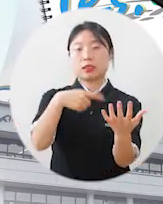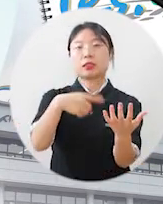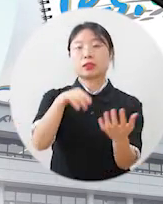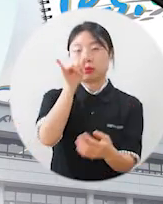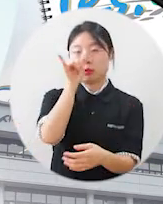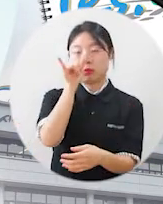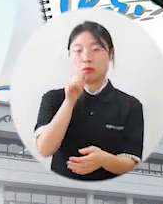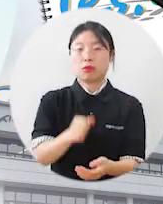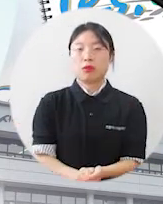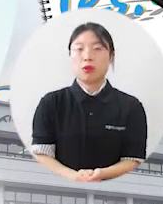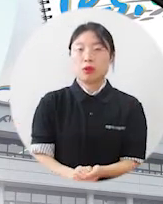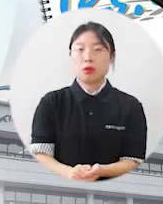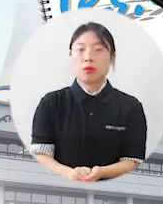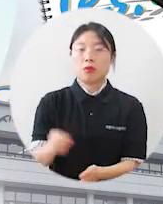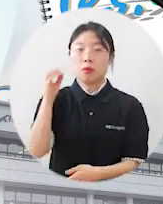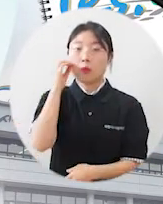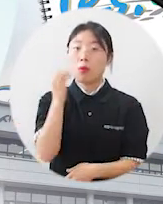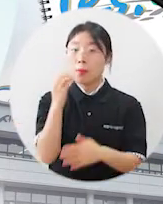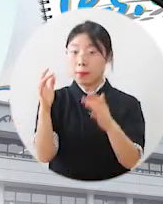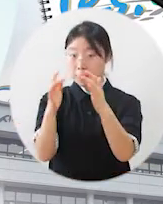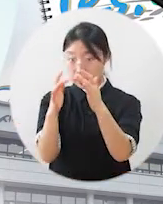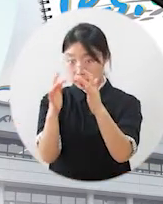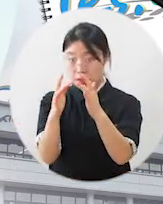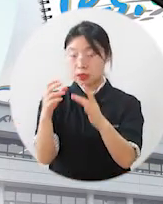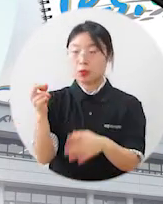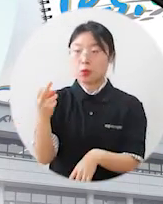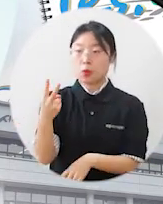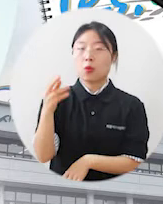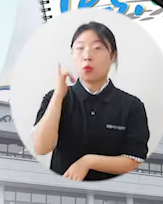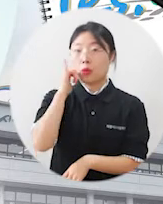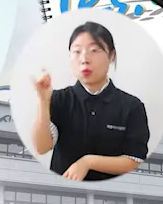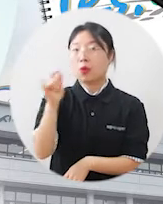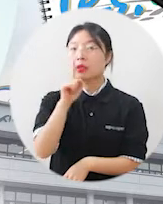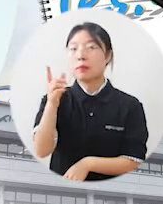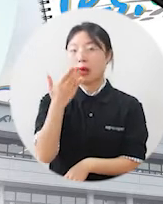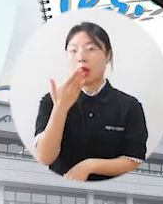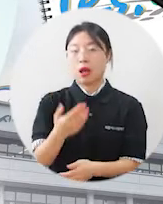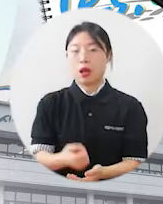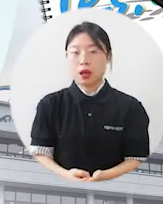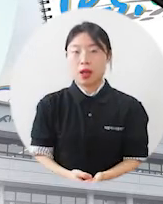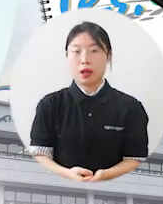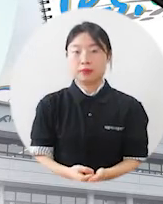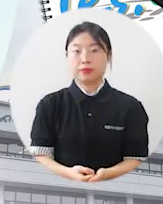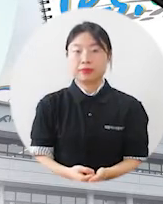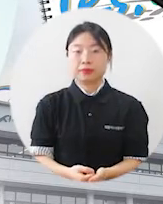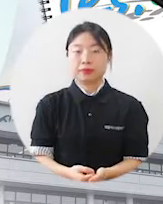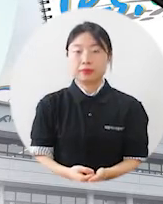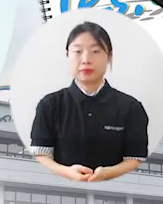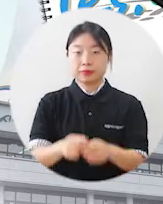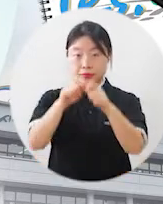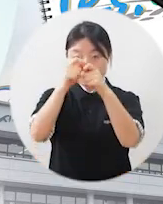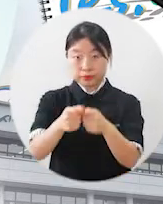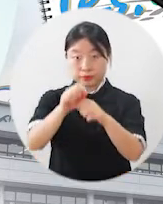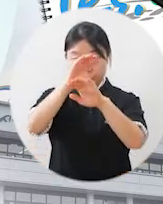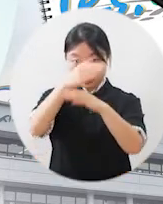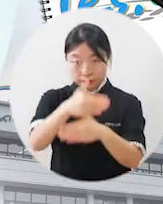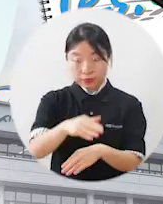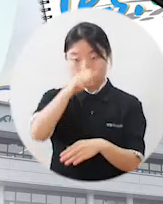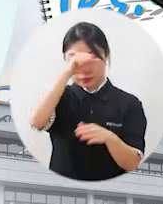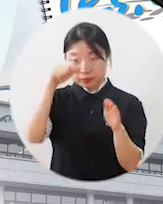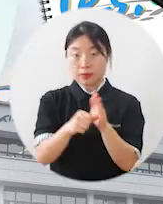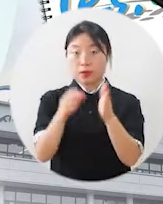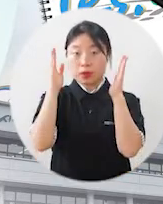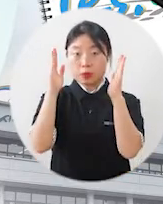강좌는 평생학습관 홈페이지와 평생교육과 전화신청으로 사전 예약이 가능합니다. 관련